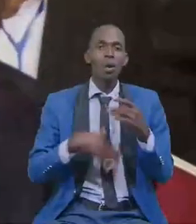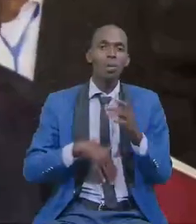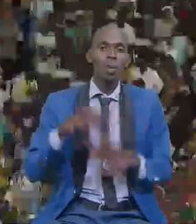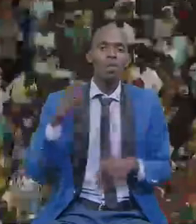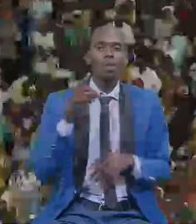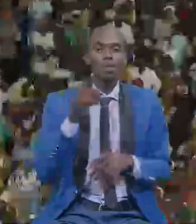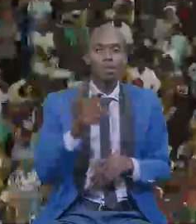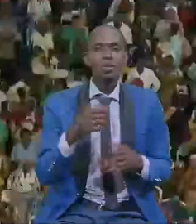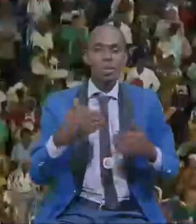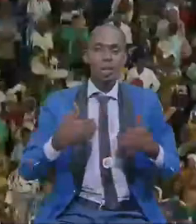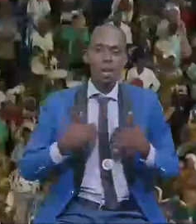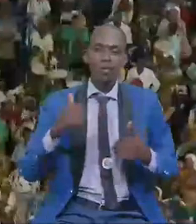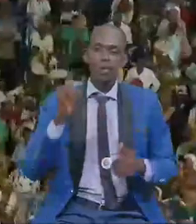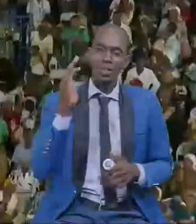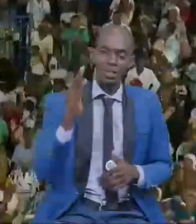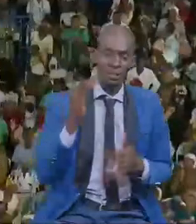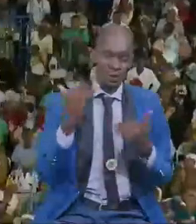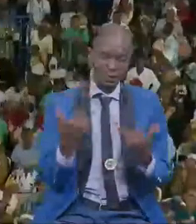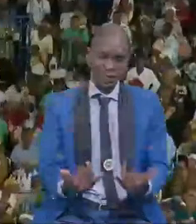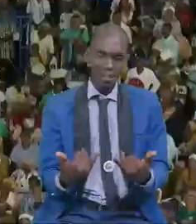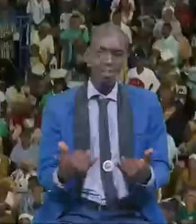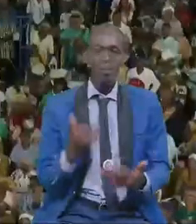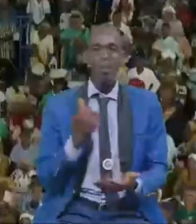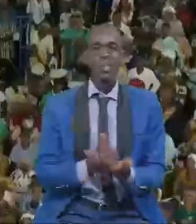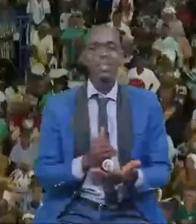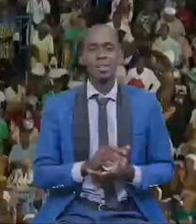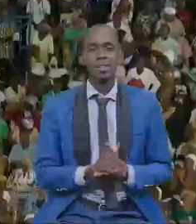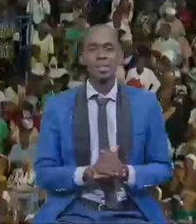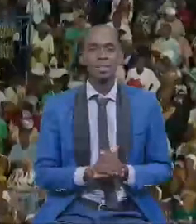Vous avez un témoignage à donner.